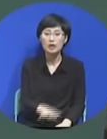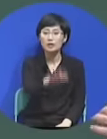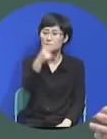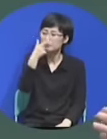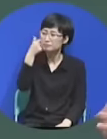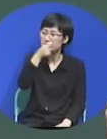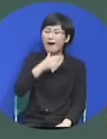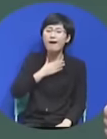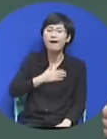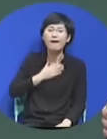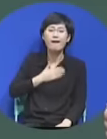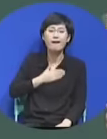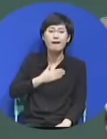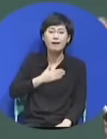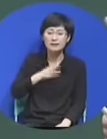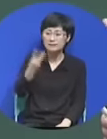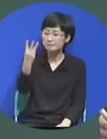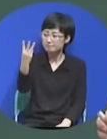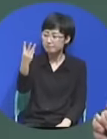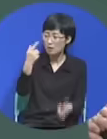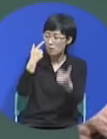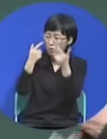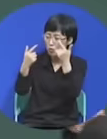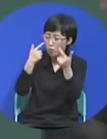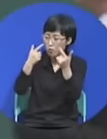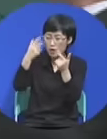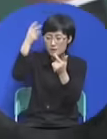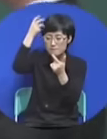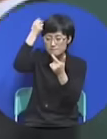다 아시겠습니다만은 지금 언약으로 다시 붙잡아야 됩니다.